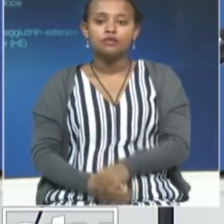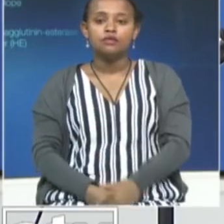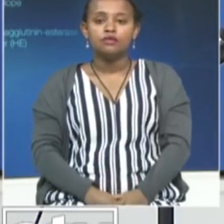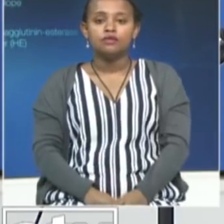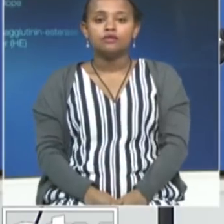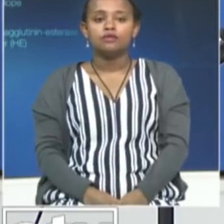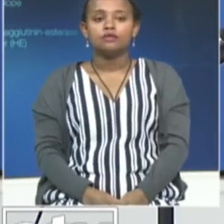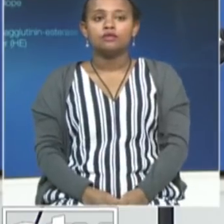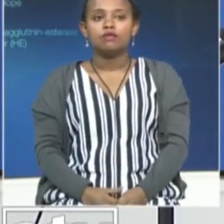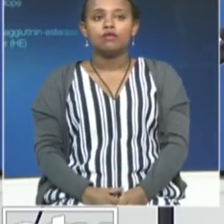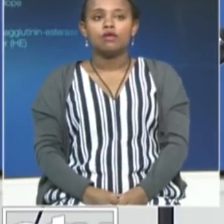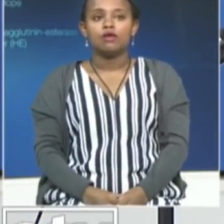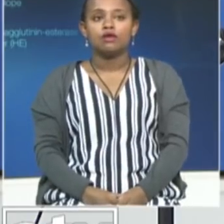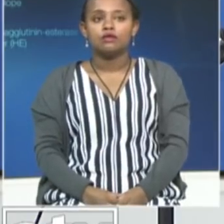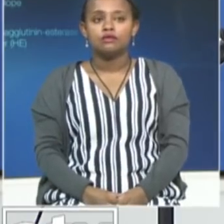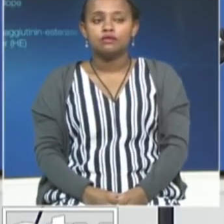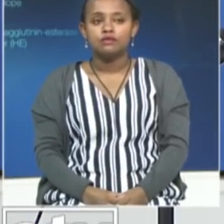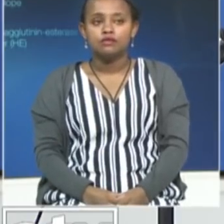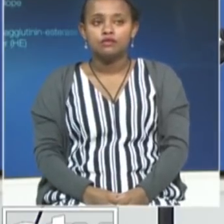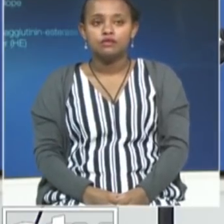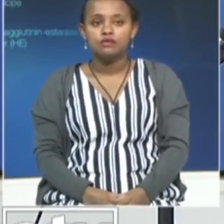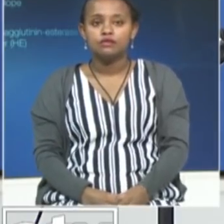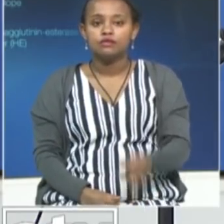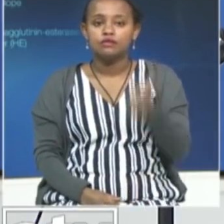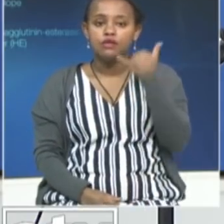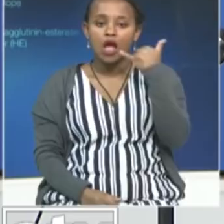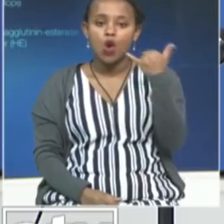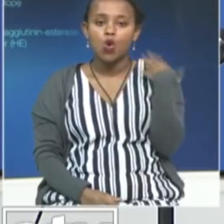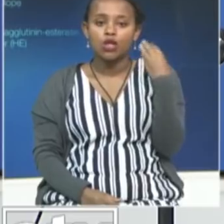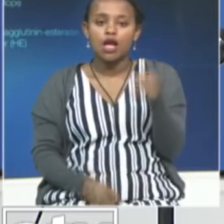ሄሎ ሄሎ ተናስተልን